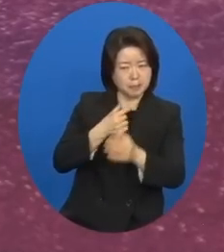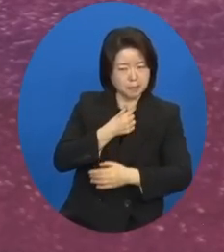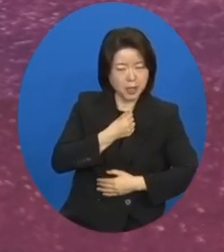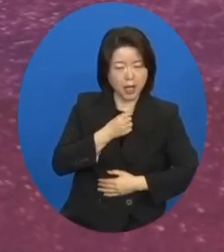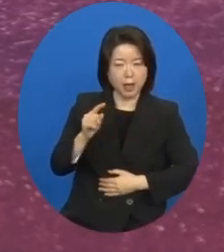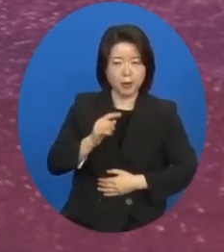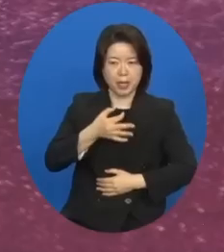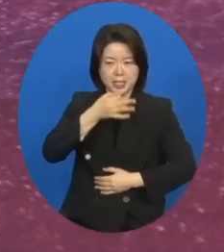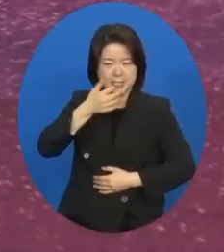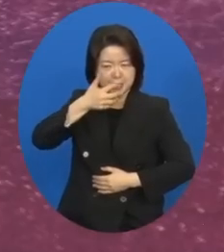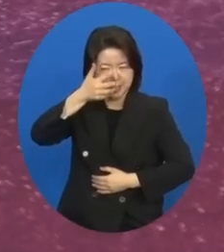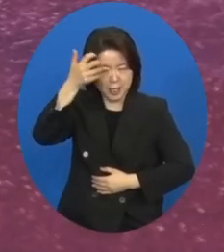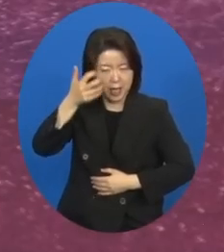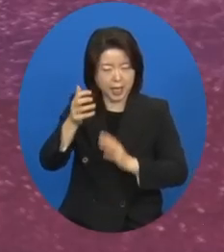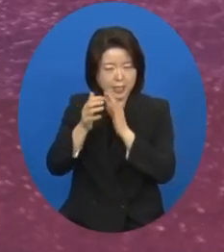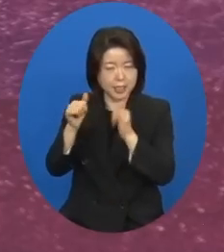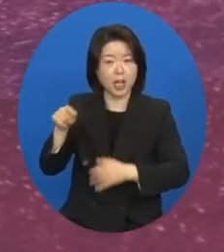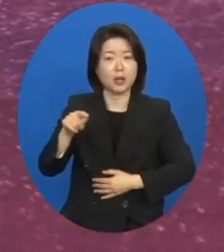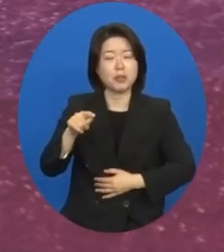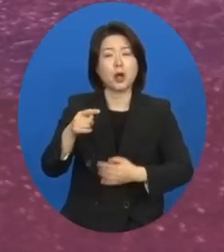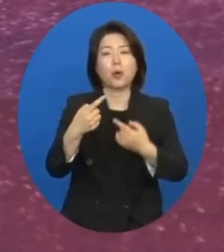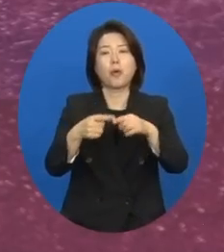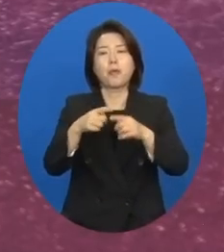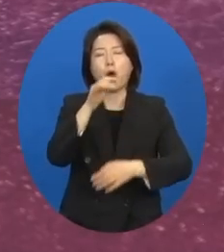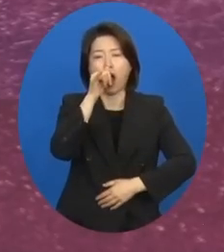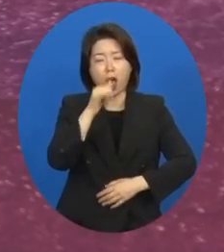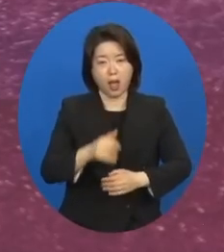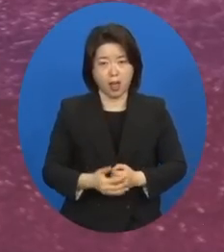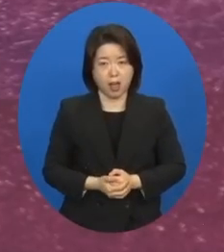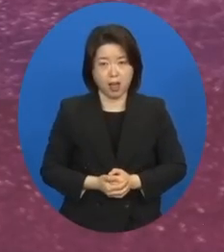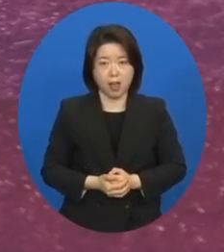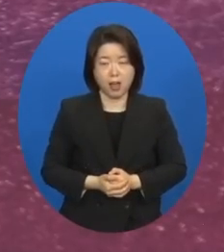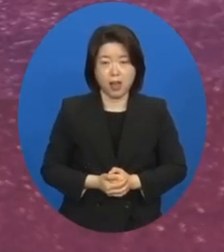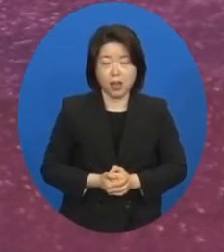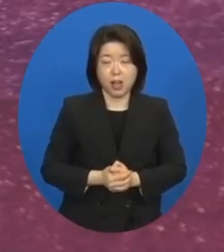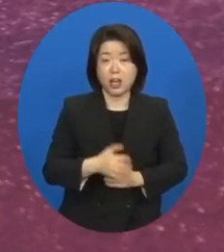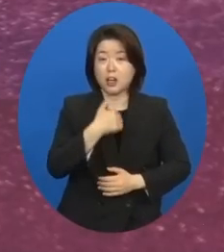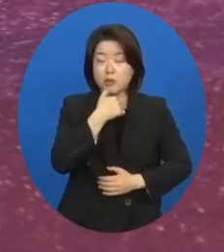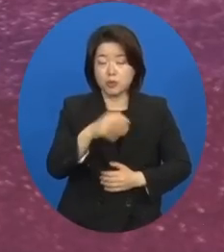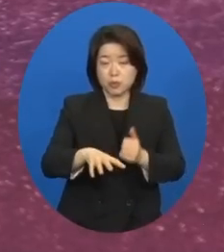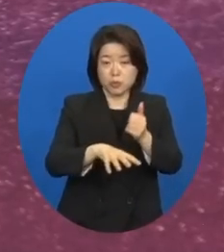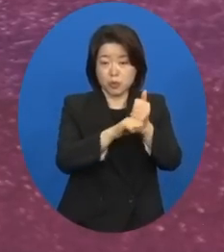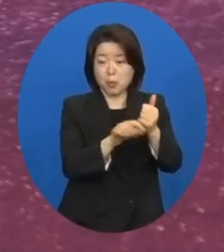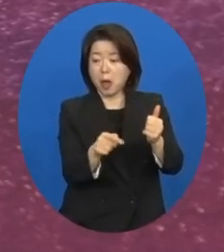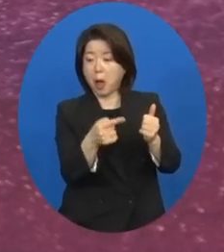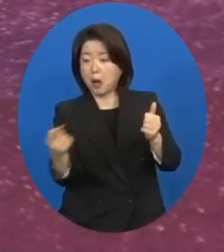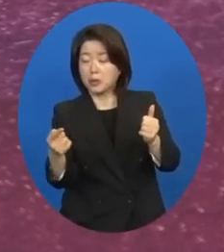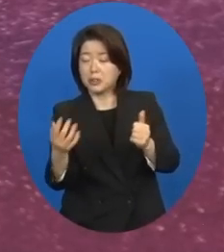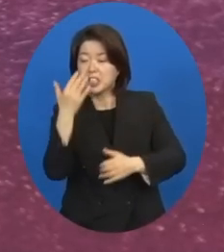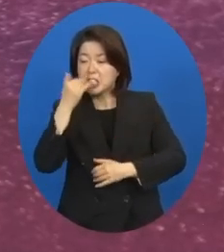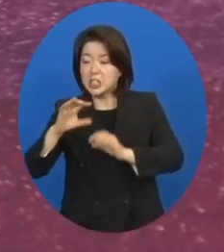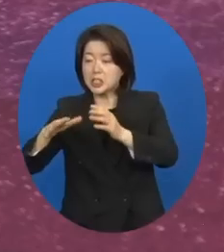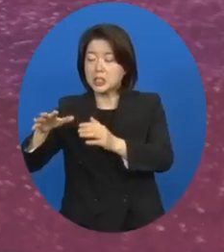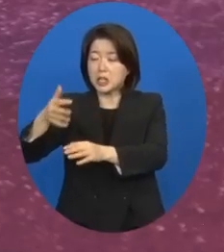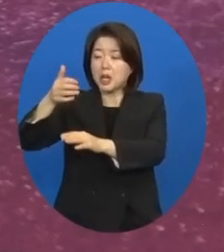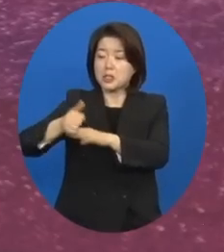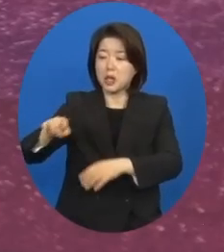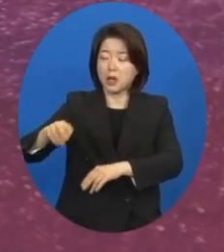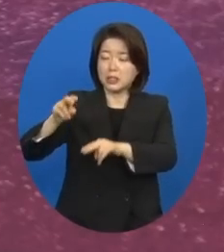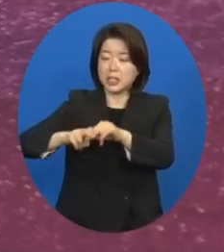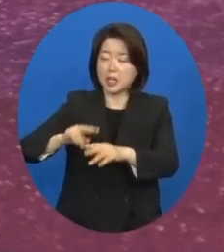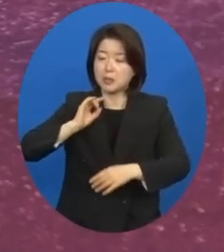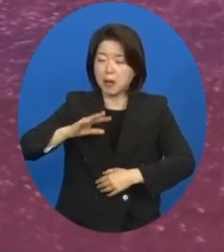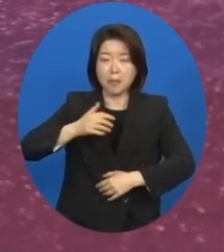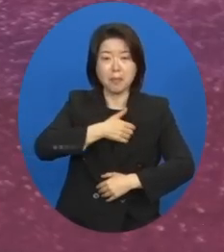평가합니다. 그는 대로마 제국 병방 이스라엘 총독의 자리에만 머물 수 없습니다. 그러다 보니 이